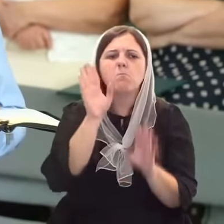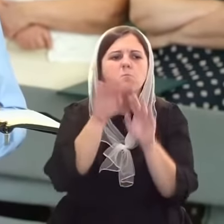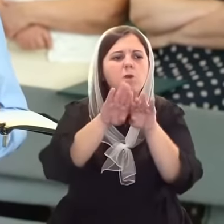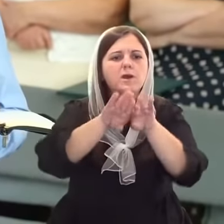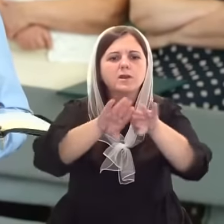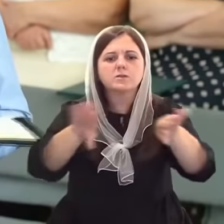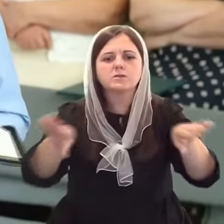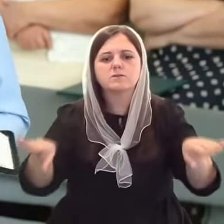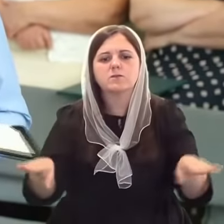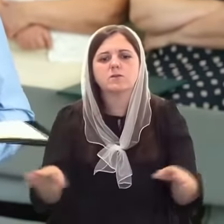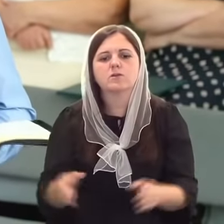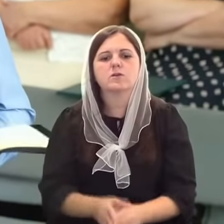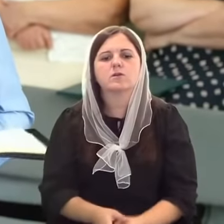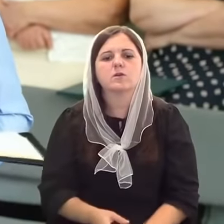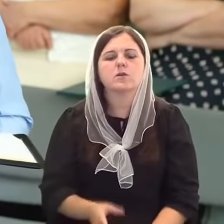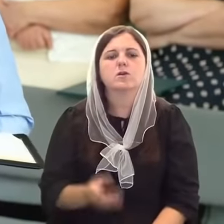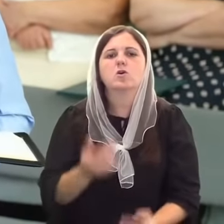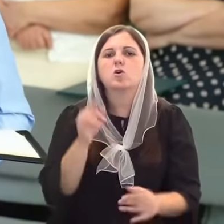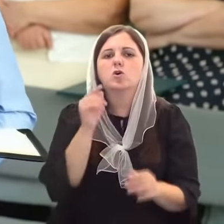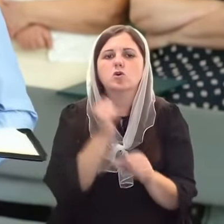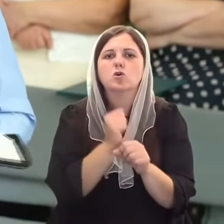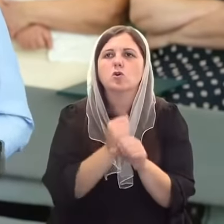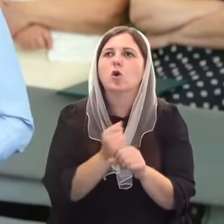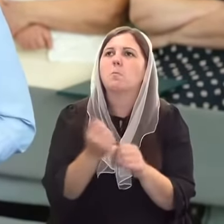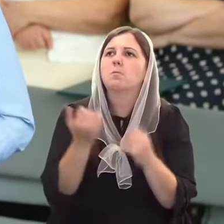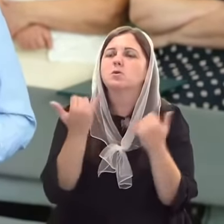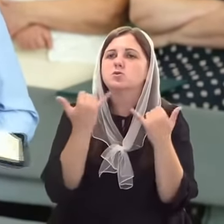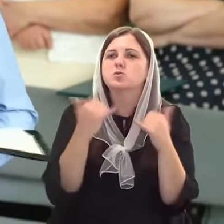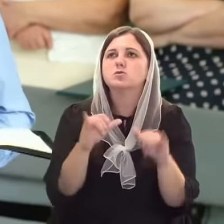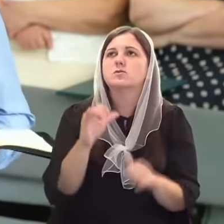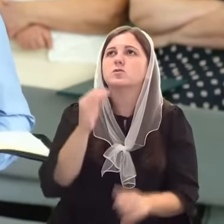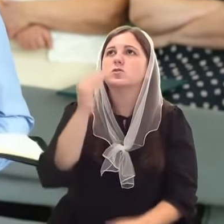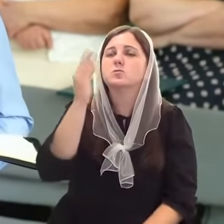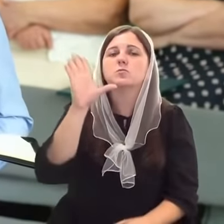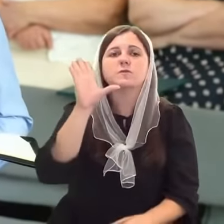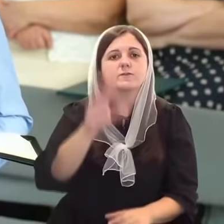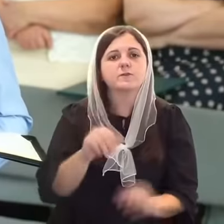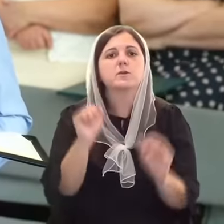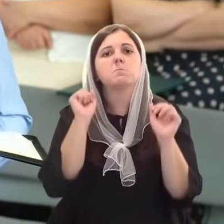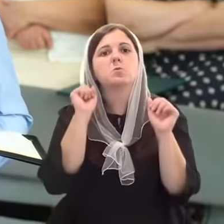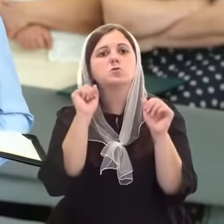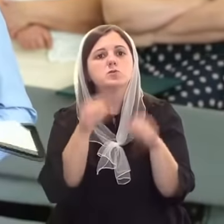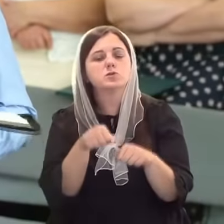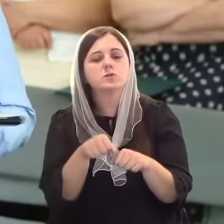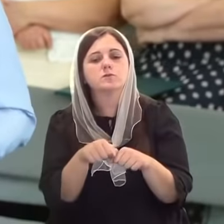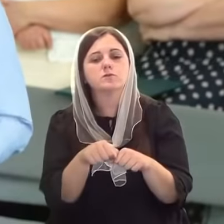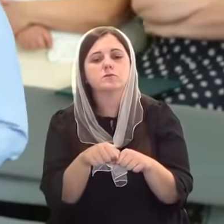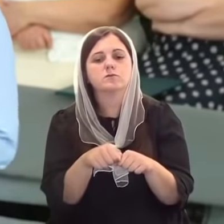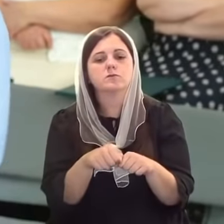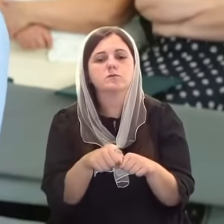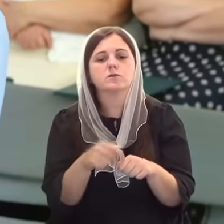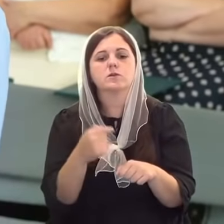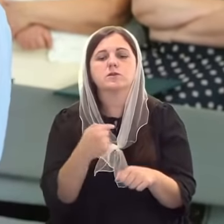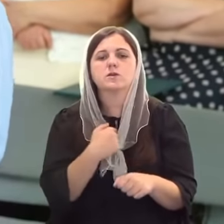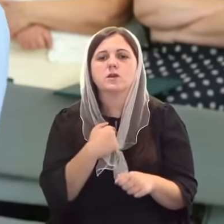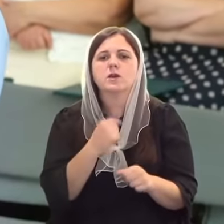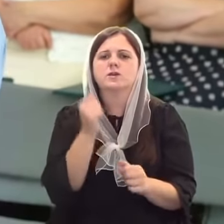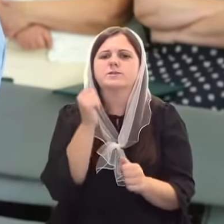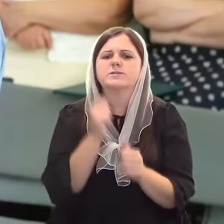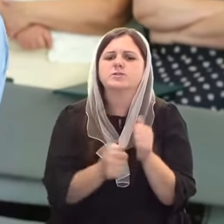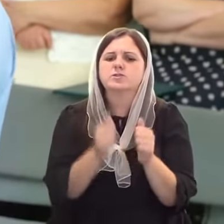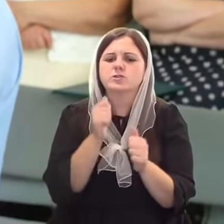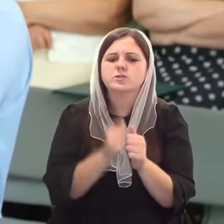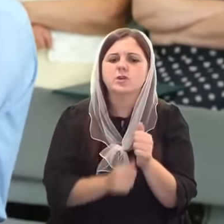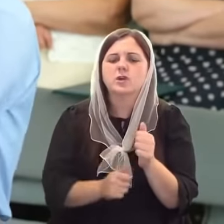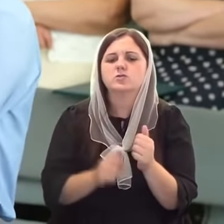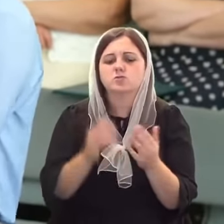который совершает чудеса, которому все возможно, где я часто находил, есть ли